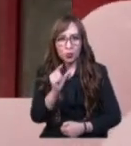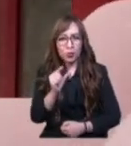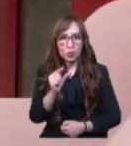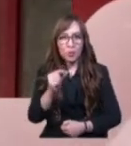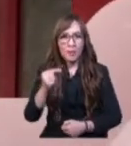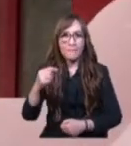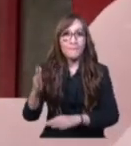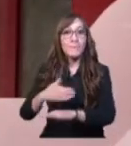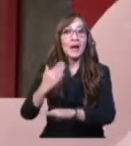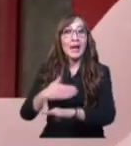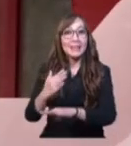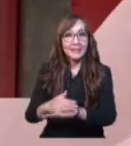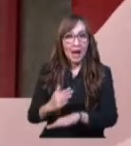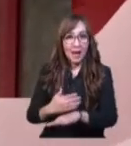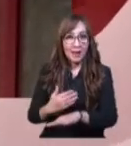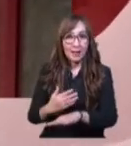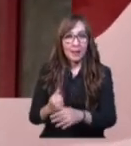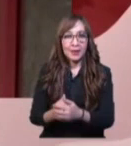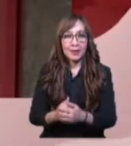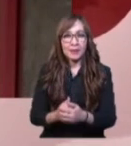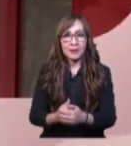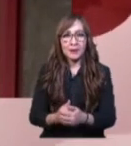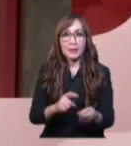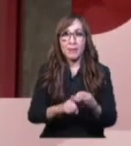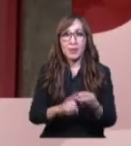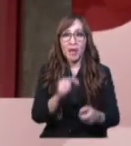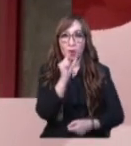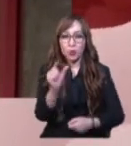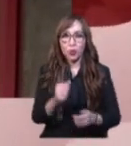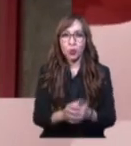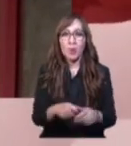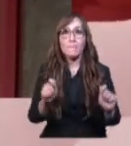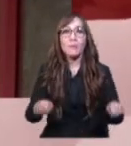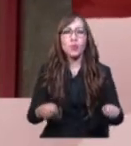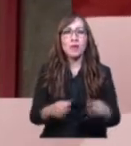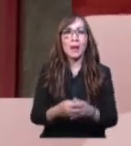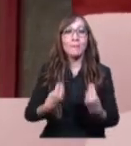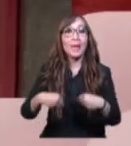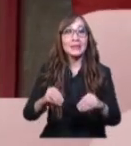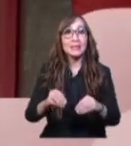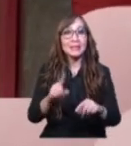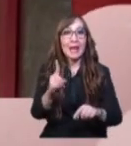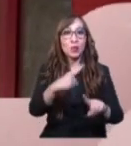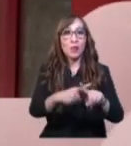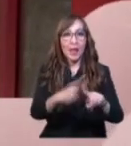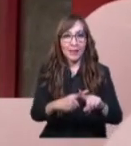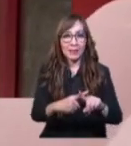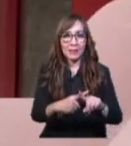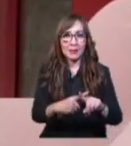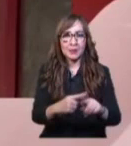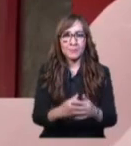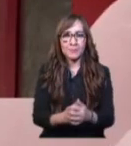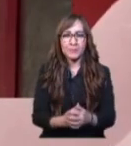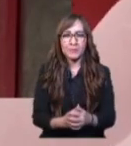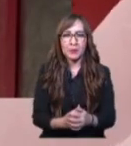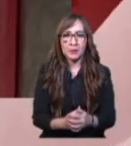untuk mengubah behavior penggunaan plastik sekali pakai dengan meluncurkan namanya tukucur, yaitu tuku dikucur dan tuku dalam bentuk curah.